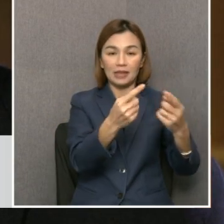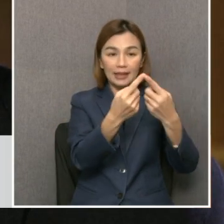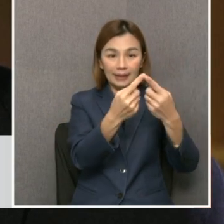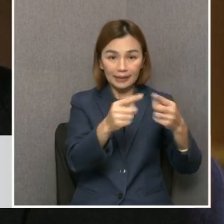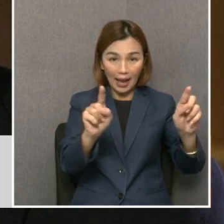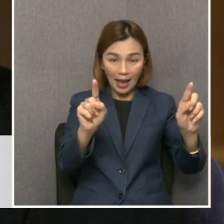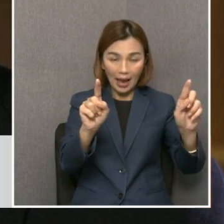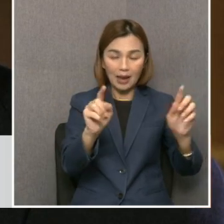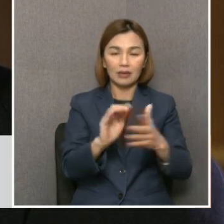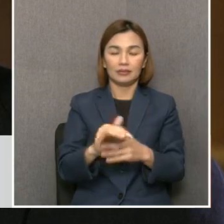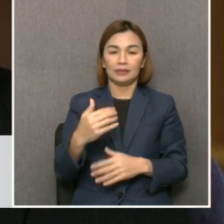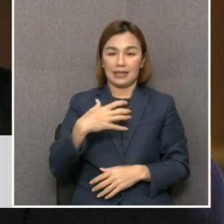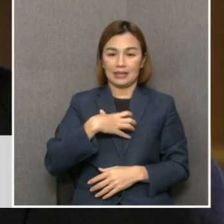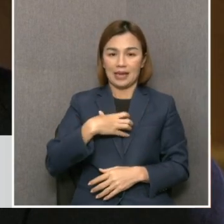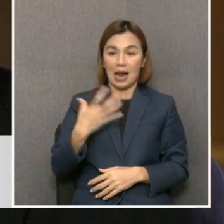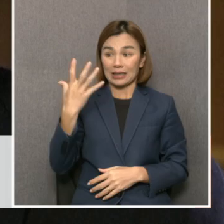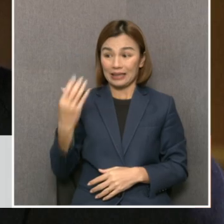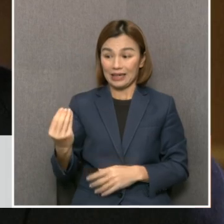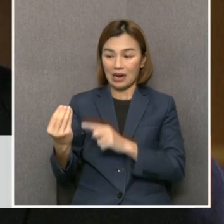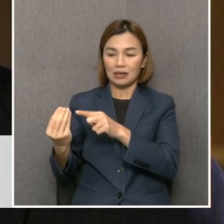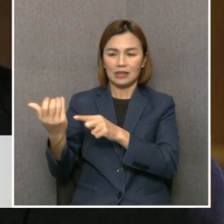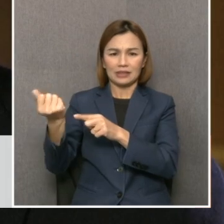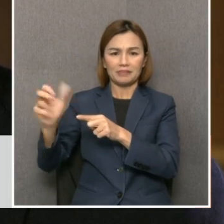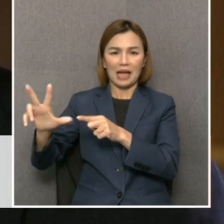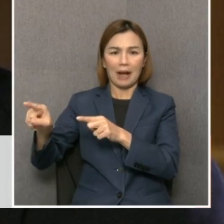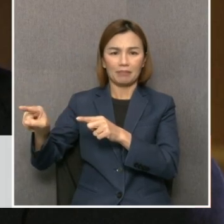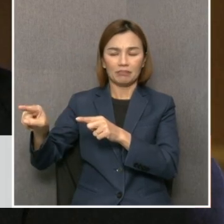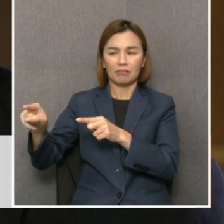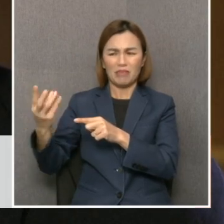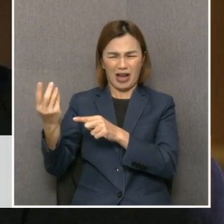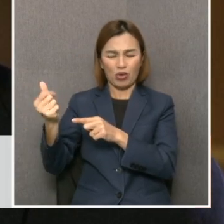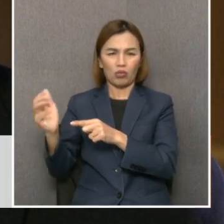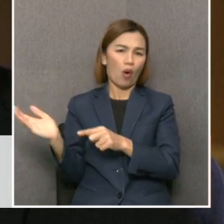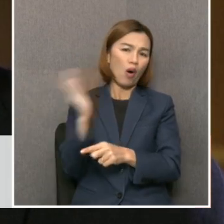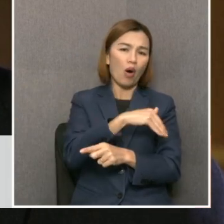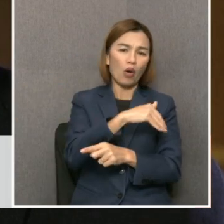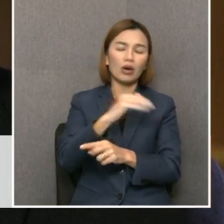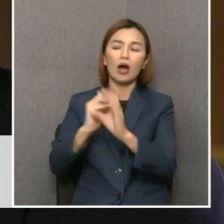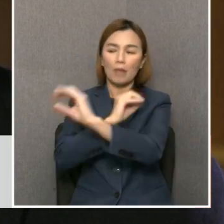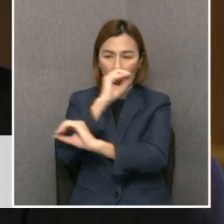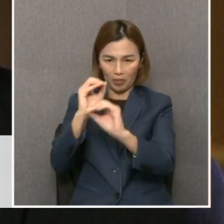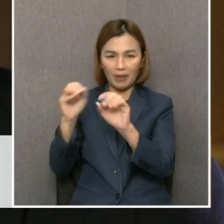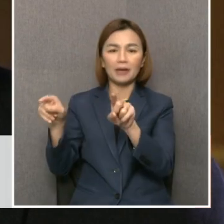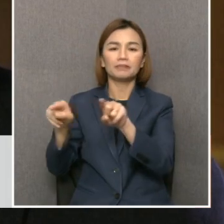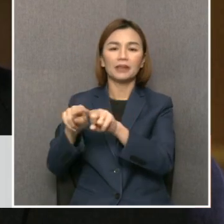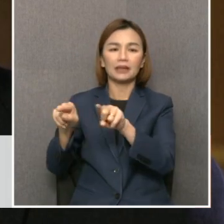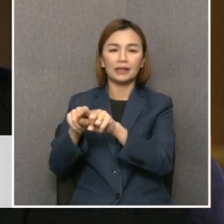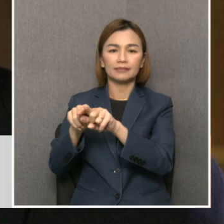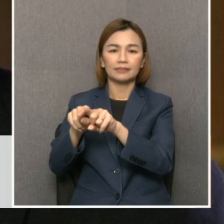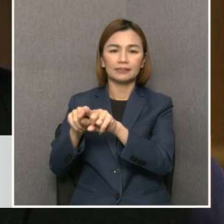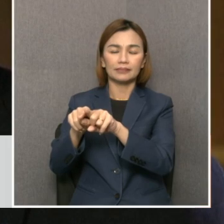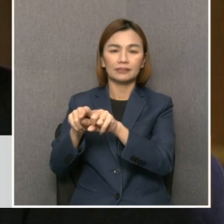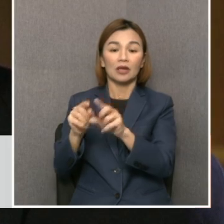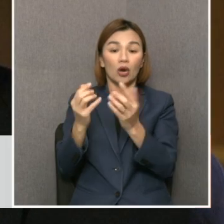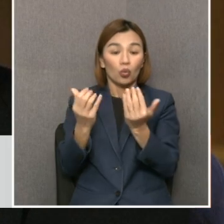เราก็ยังอยากจะให้อีก13คนเนี่ยออกมาโดยเร็วที่สุดแล้วก็ปลอดภัยนะครับเพราะฉะนั้นวันนี้เนี่ยถาม